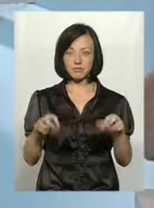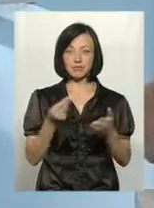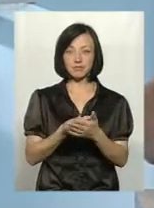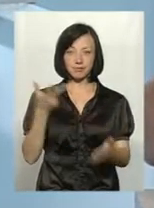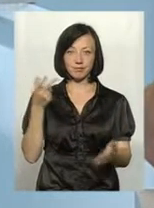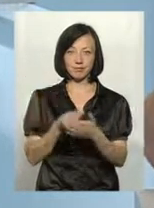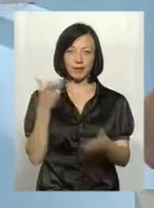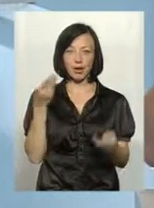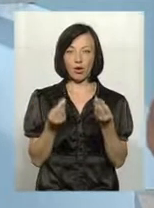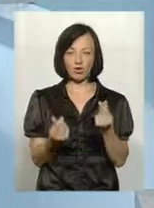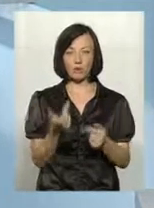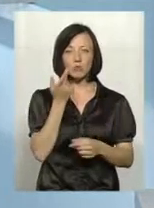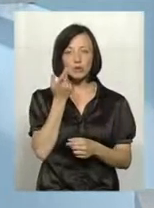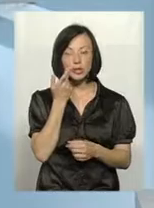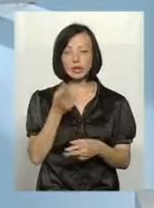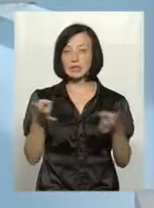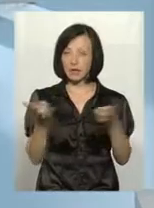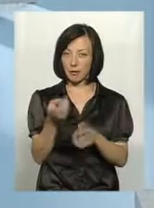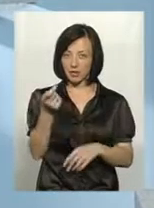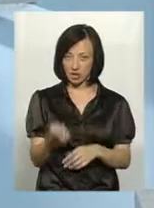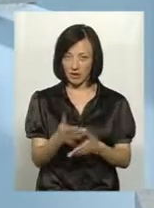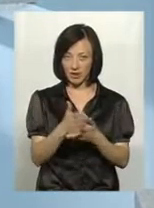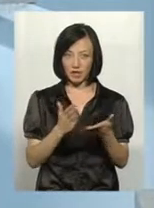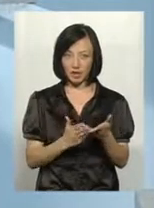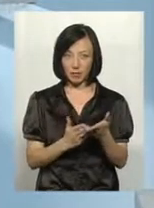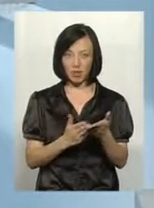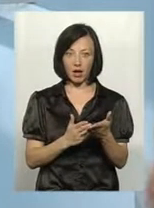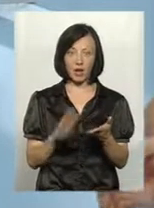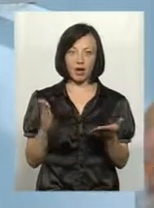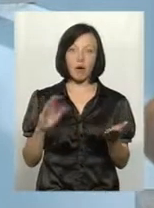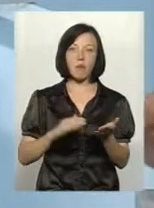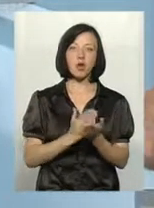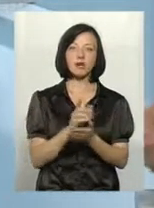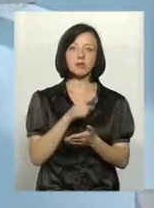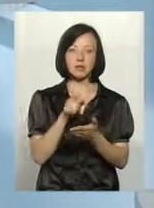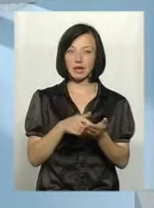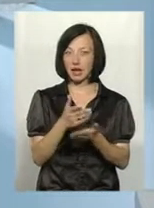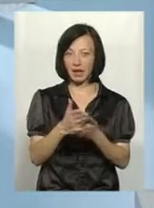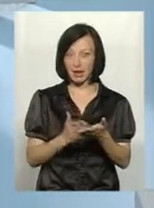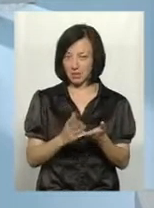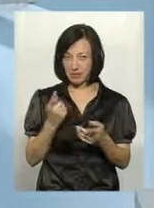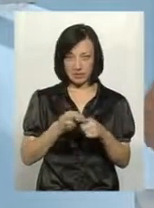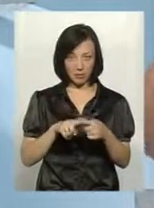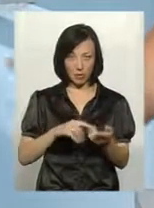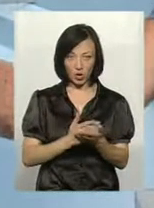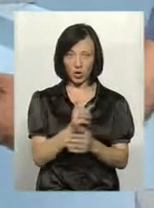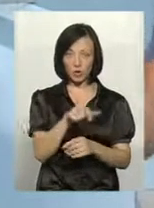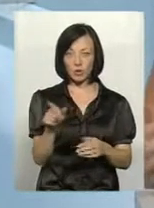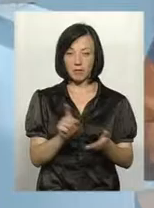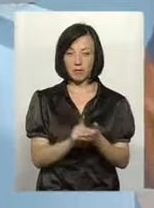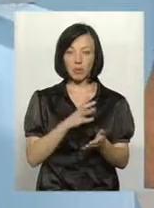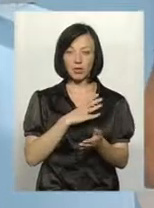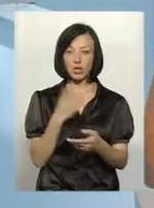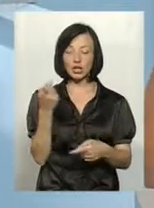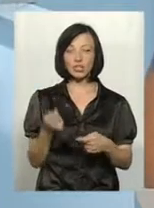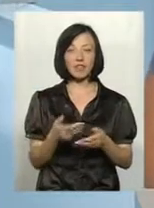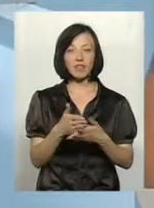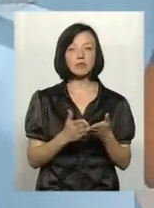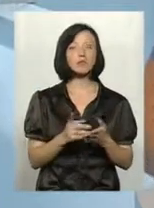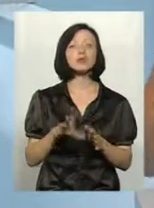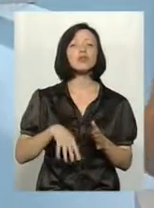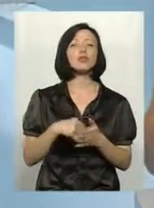вимивання постійно грошей. Треба дешевий хліб, бо це політичне питання. Хліб – це політика, правильно? Люди повинні мати на прилавку дешевий хліб. За